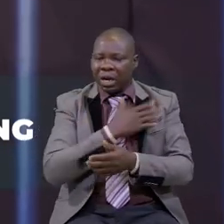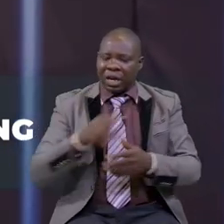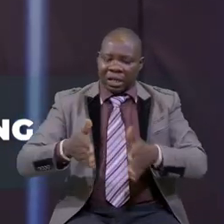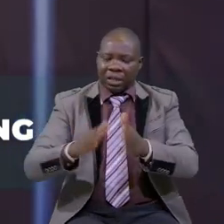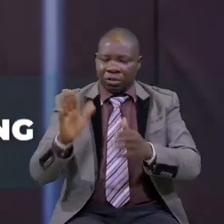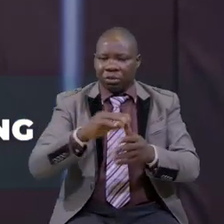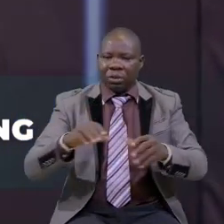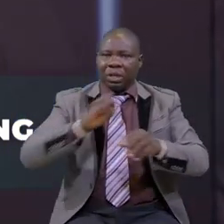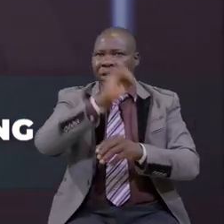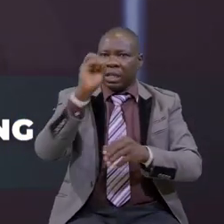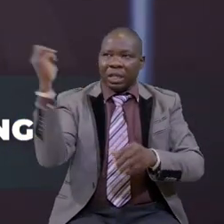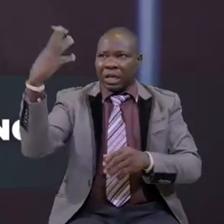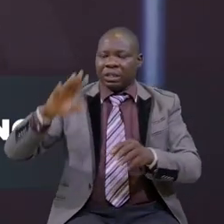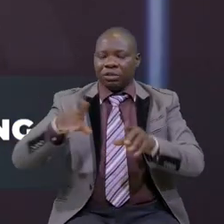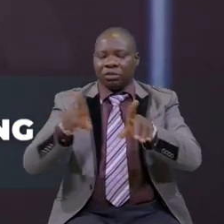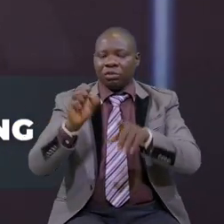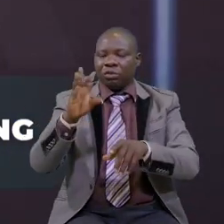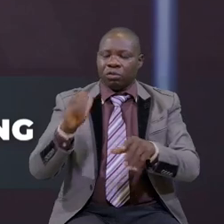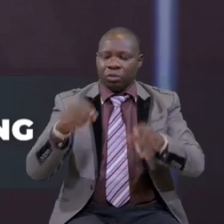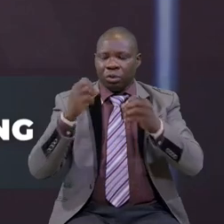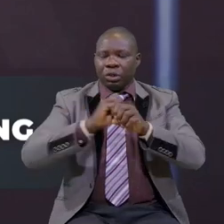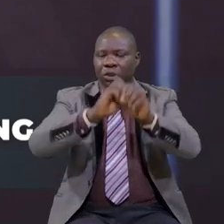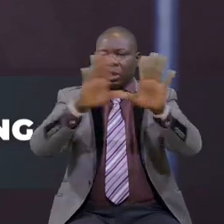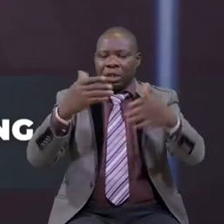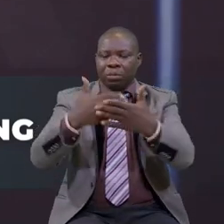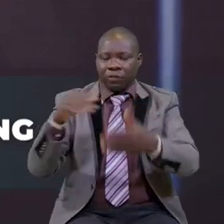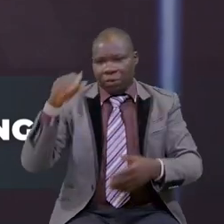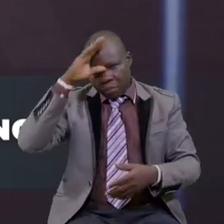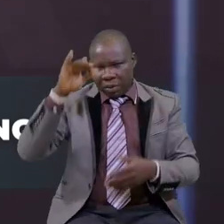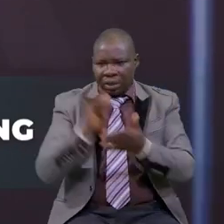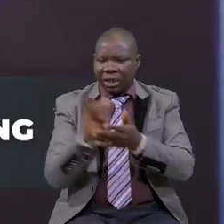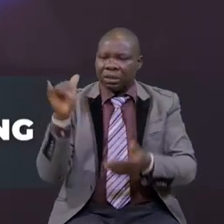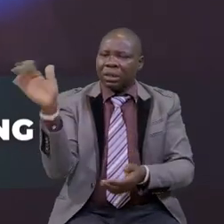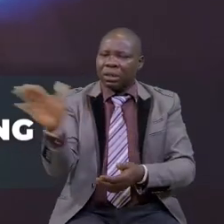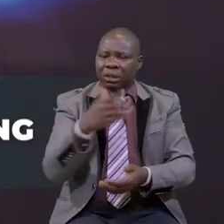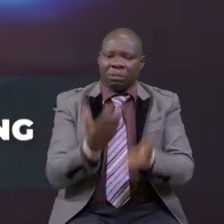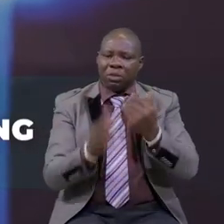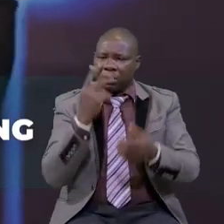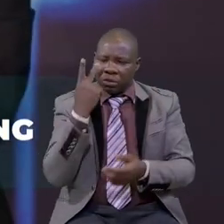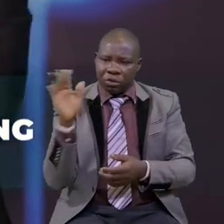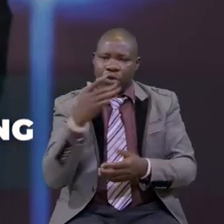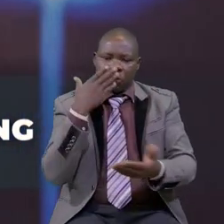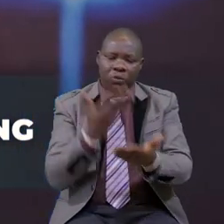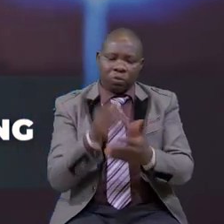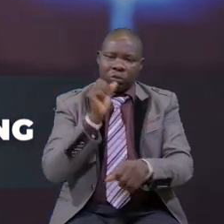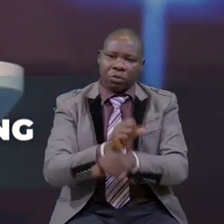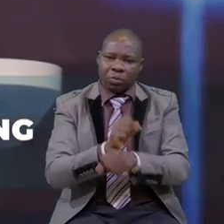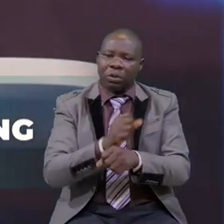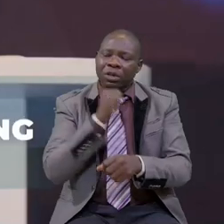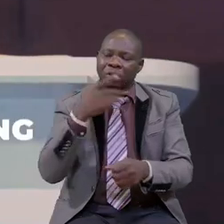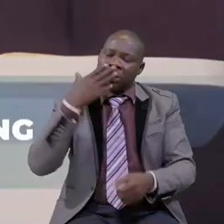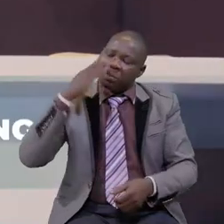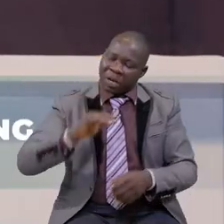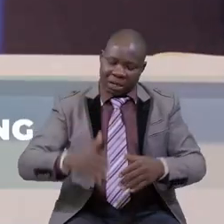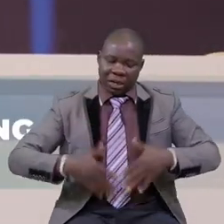hommes, afin qu'ils voient vos bonnes œuvres. Pas les mauvaises œuvres, pas votre mensonge, pas l'ancienne nature. Afin qu'ils voient